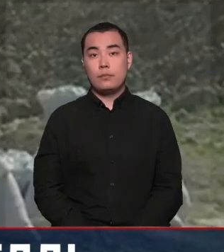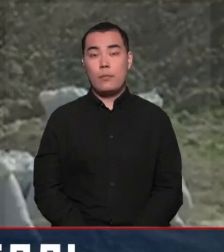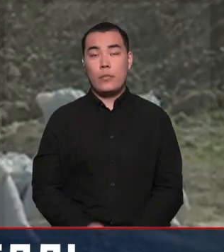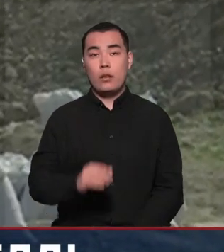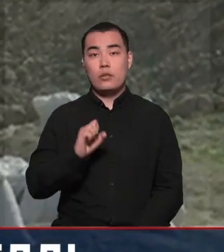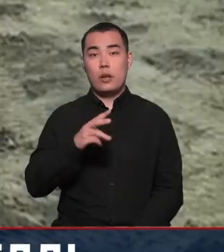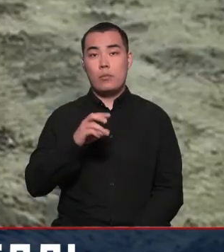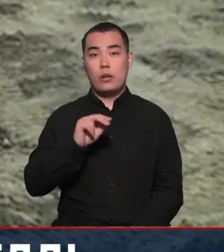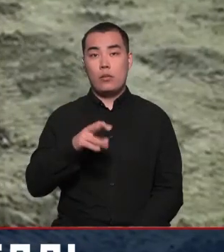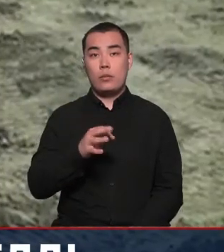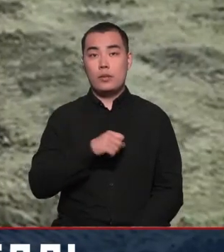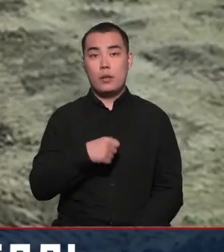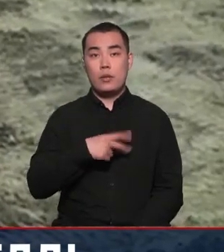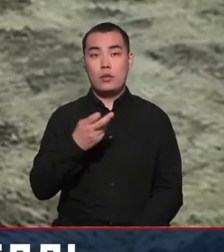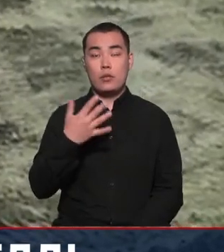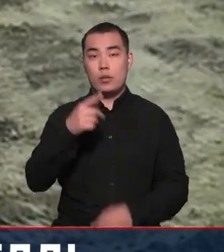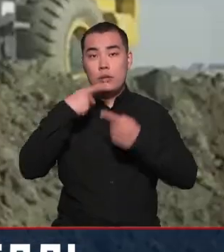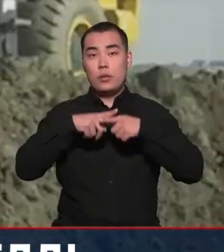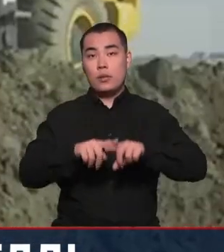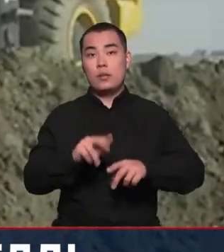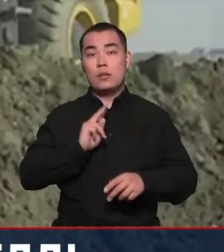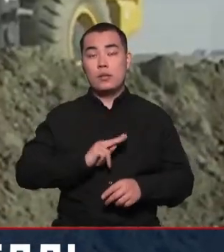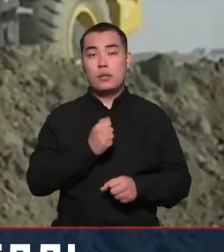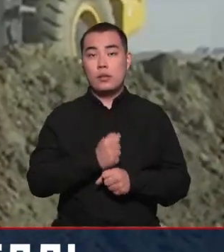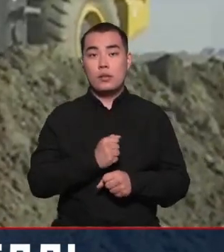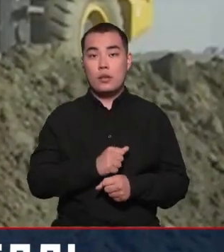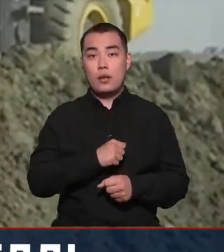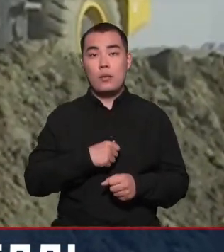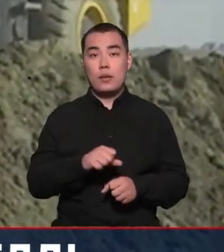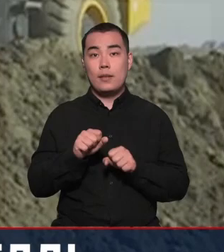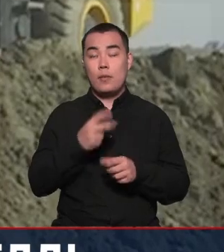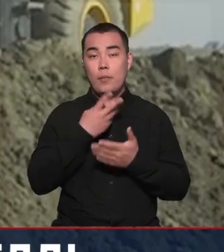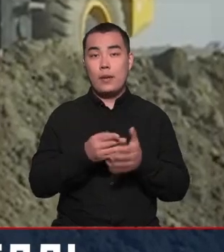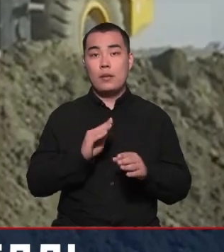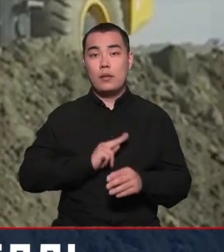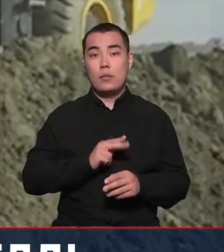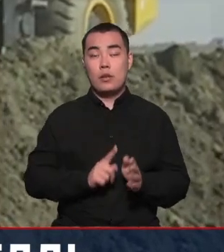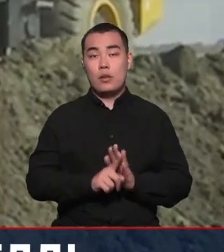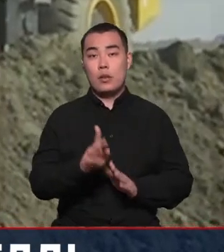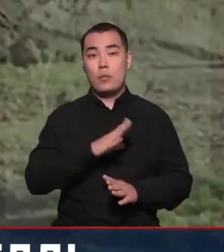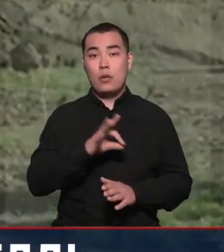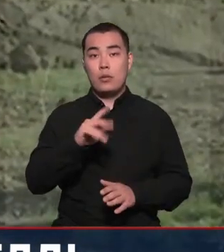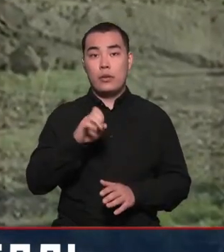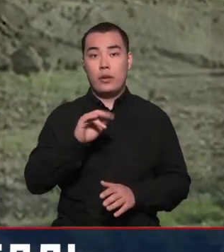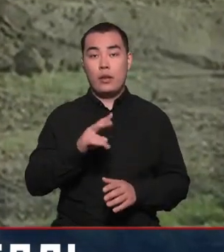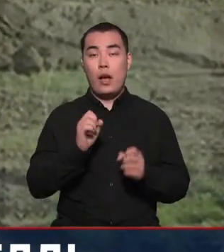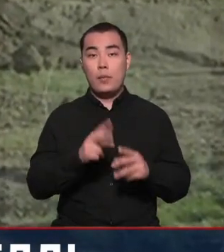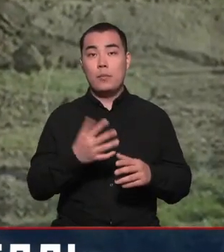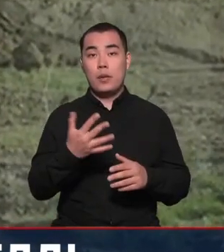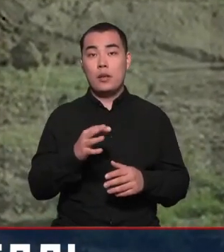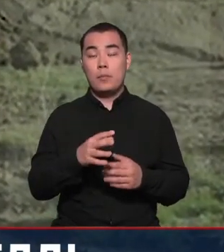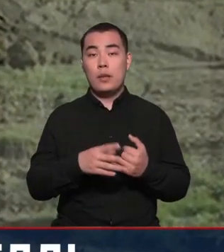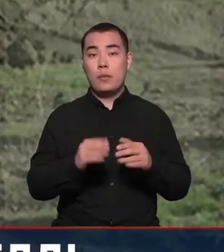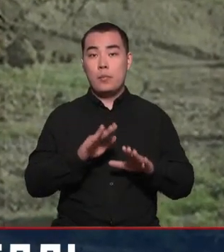Жамбыл облысына жеткізілген 50-ден астам техника бірден жайық жағасын бекіту жұмыстарына кірісіп кетті. Қазір өзеннің қауіпті деген 5 аумағы бар.